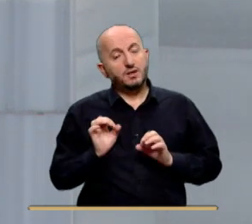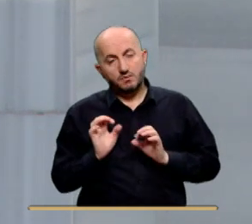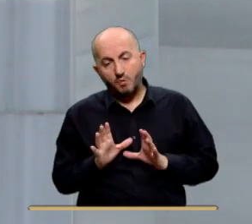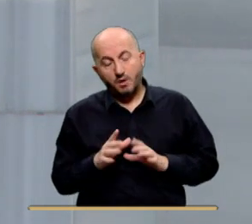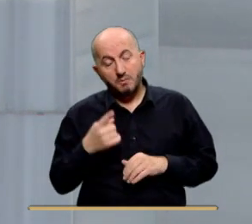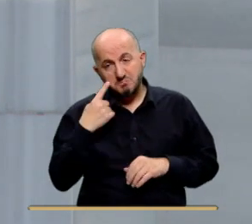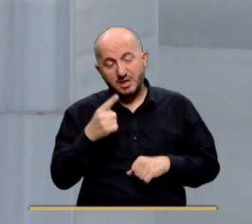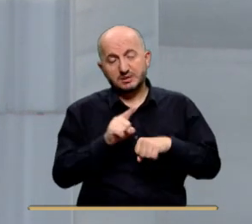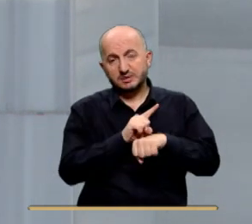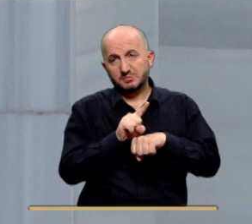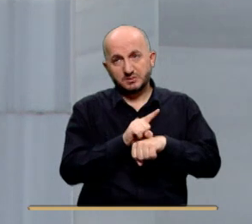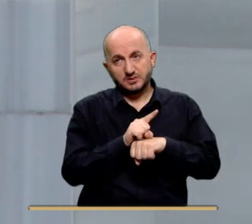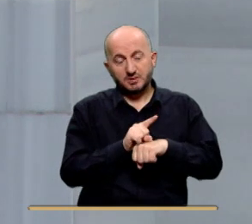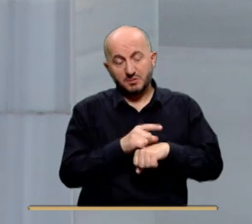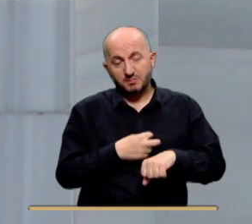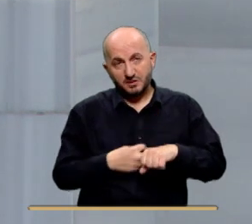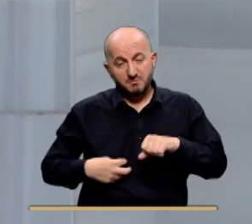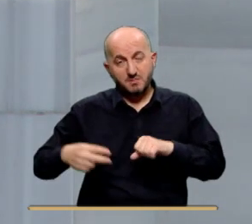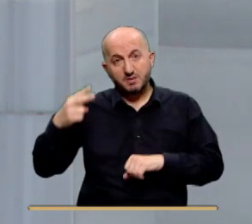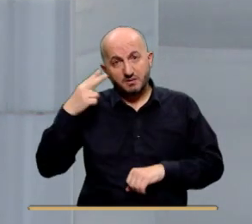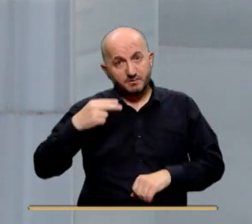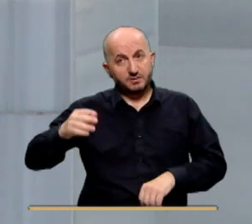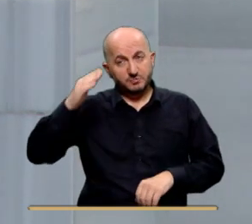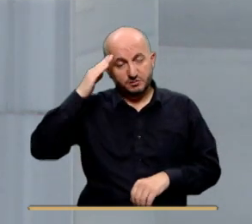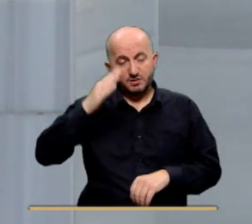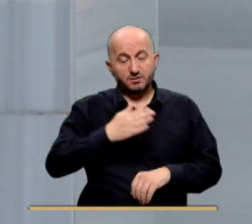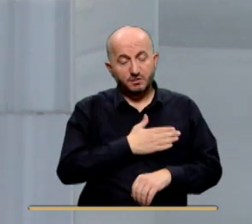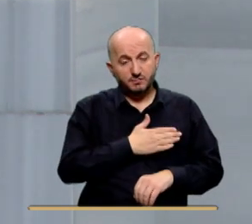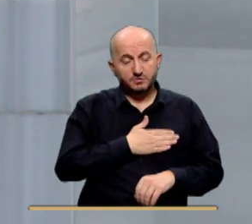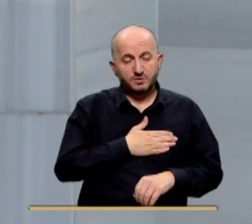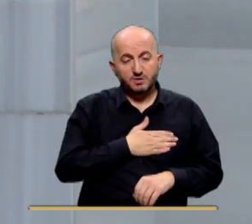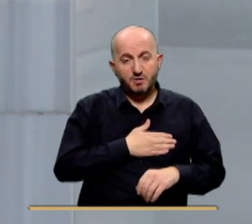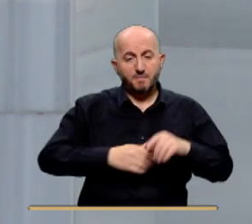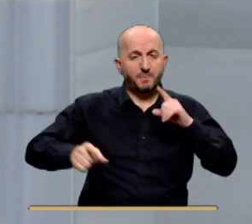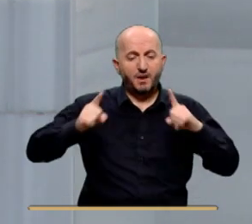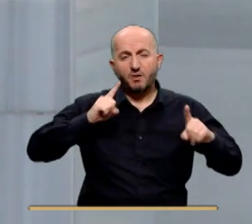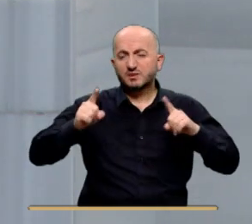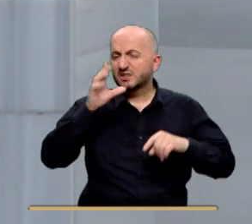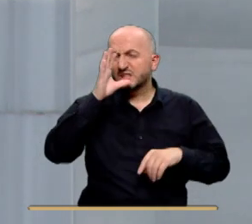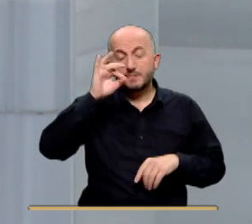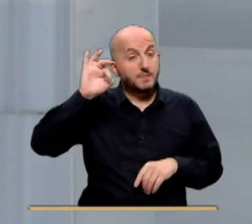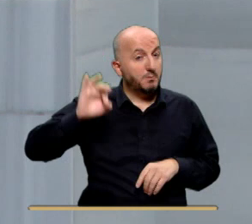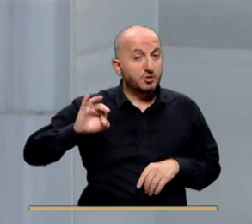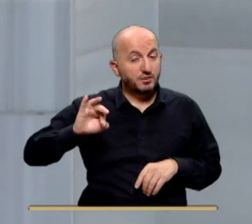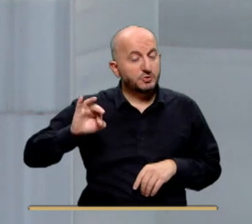zaman Efendimiz sallallahu aleyhi ve sellem davasına kimle